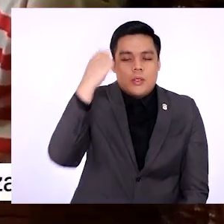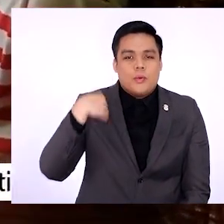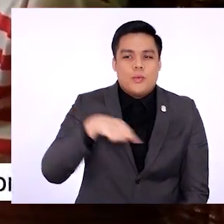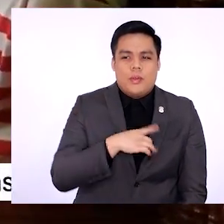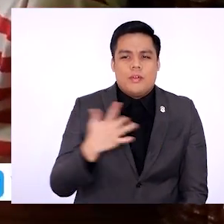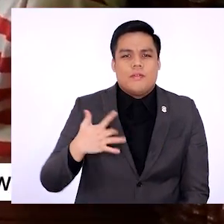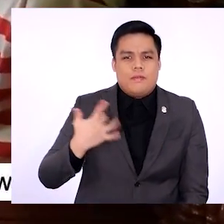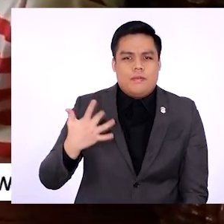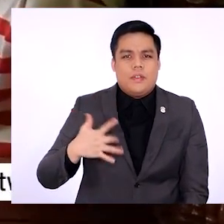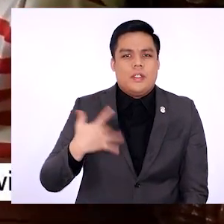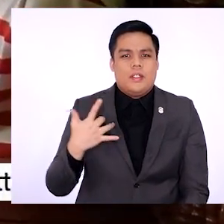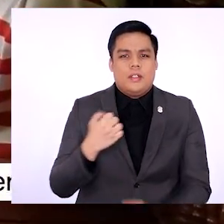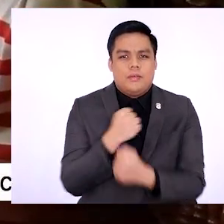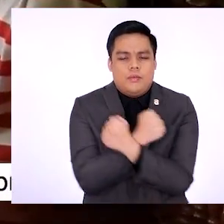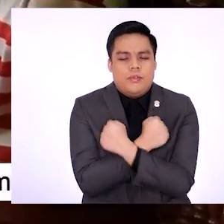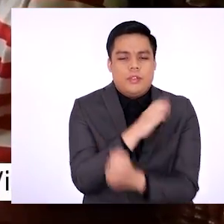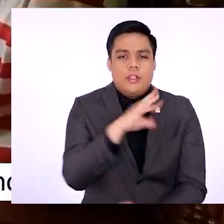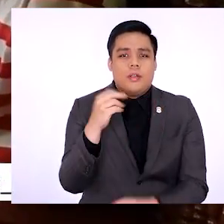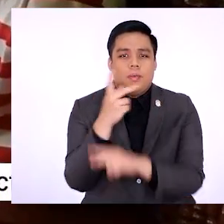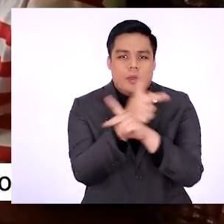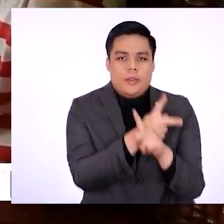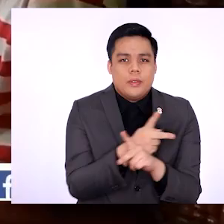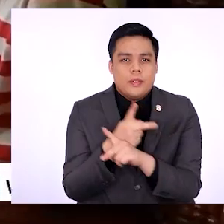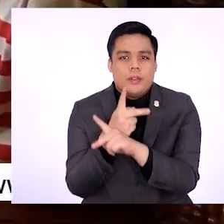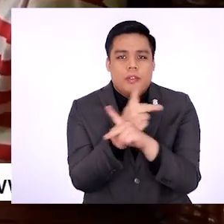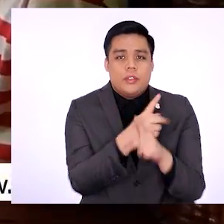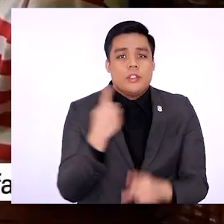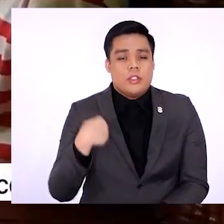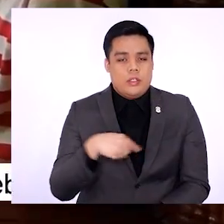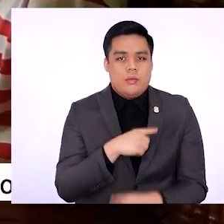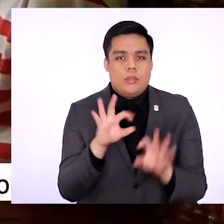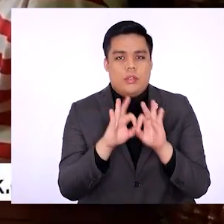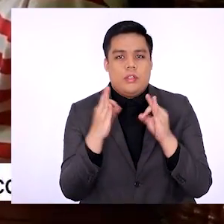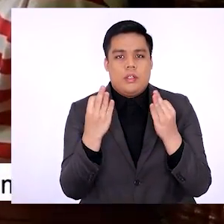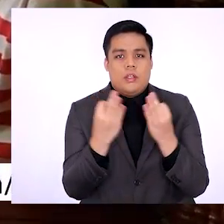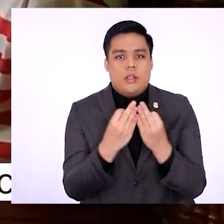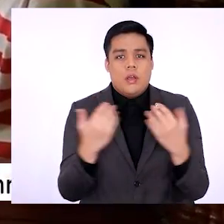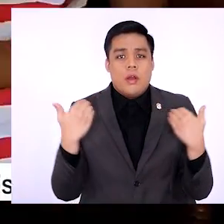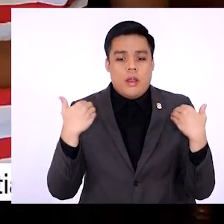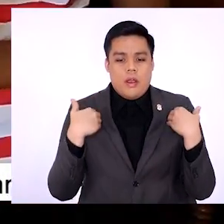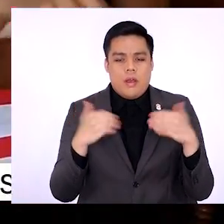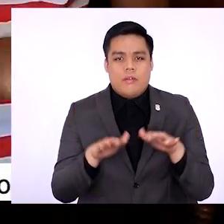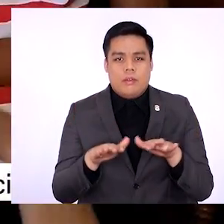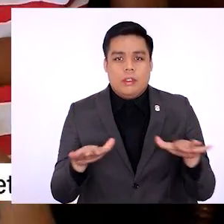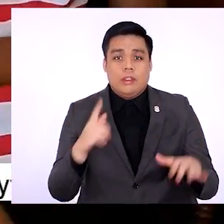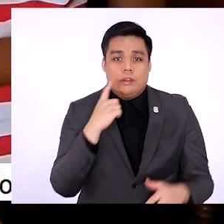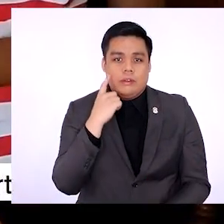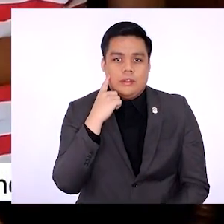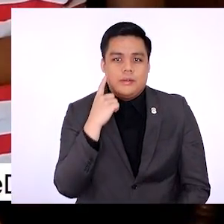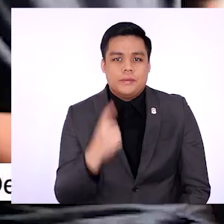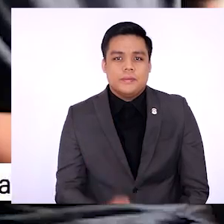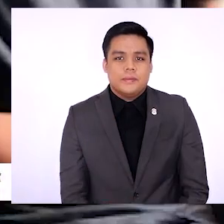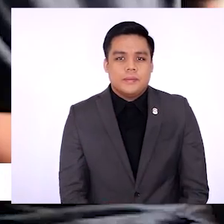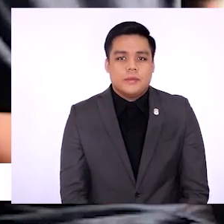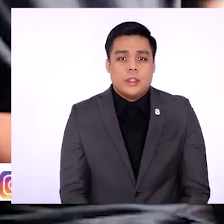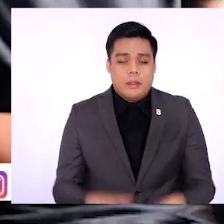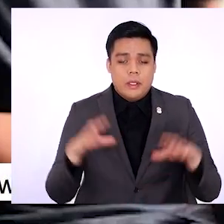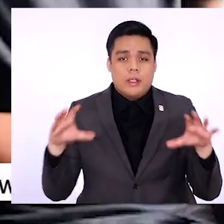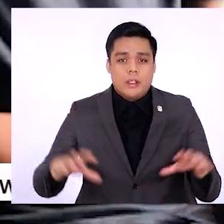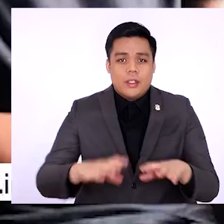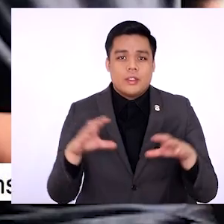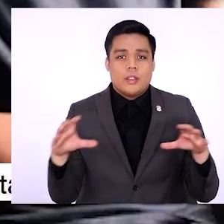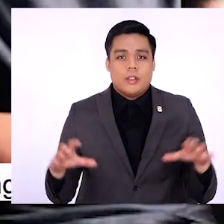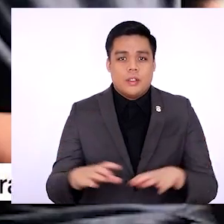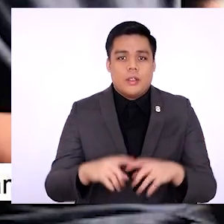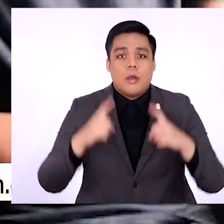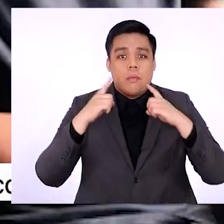ang inyong pagmamahal at pagmamalasakit, lalo na po sa aming sambahayan na may anak na deaf. Ang aktibidad na ito